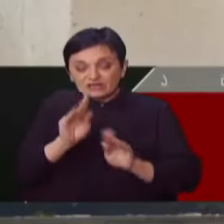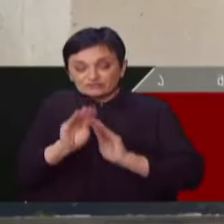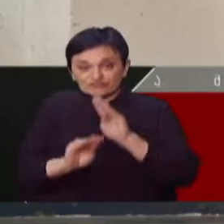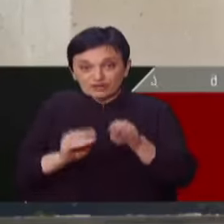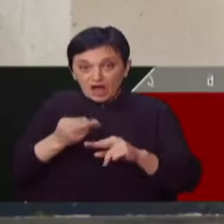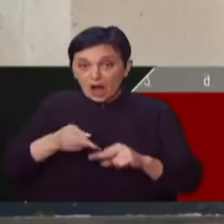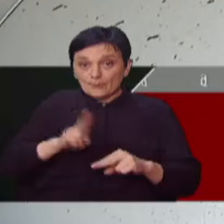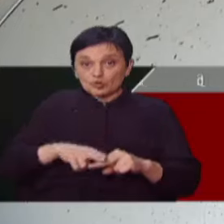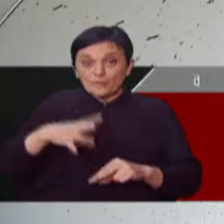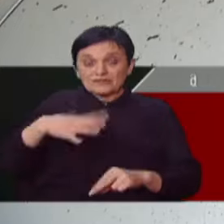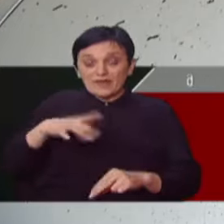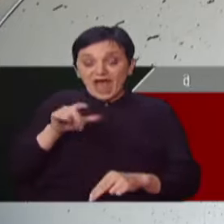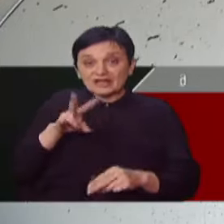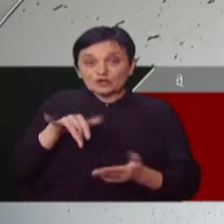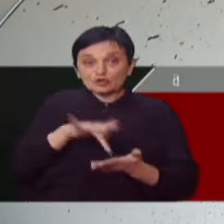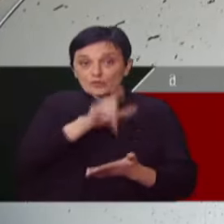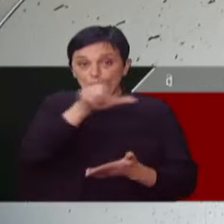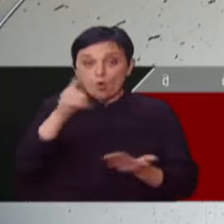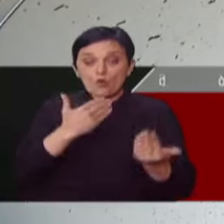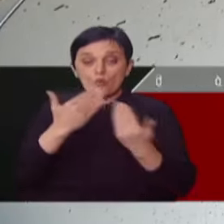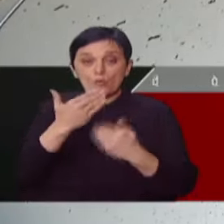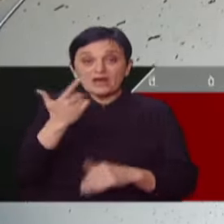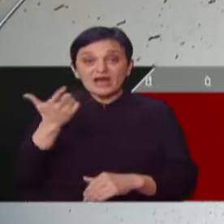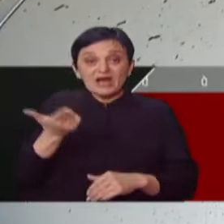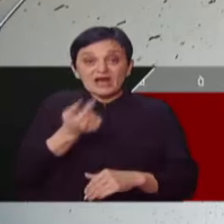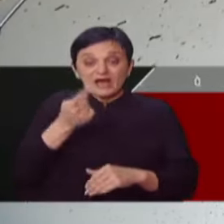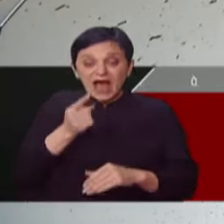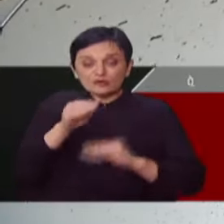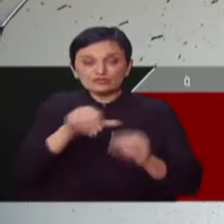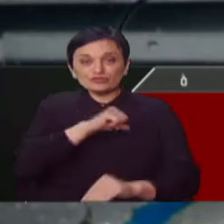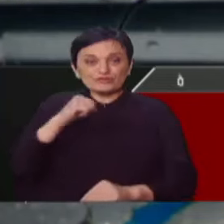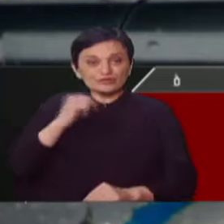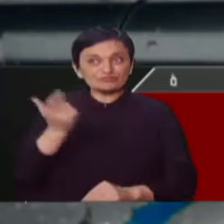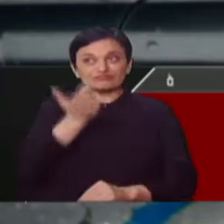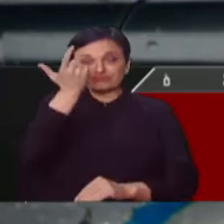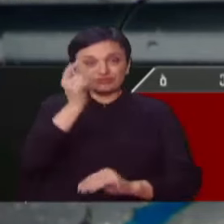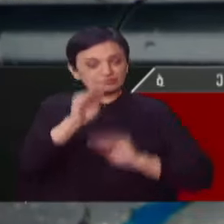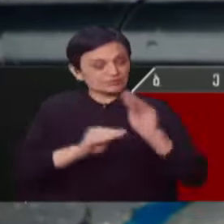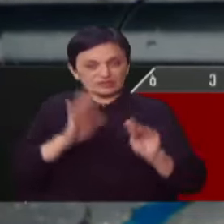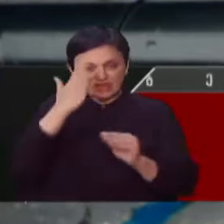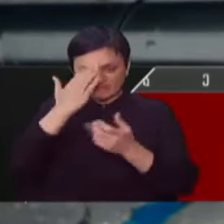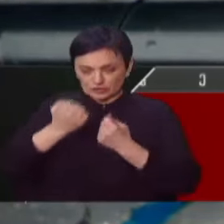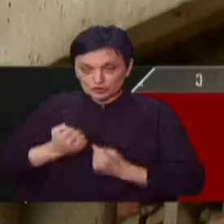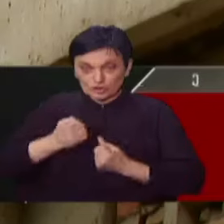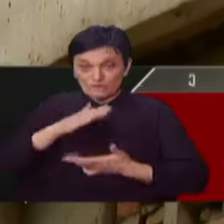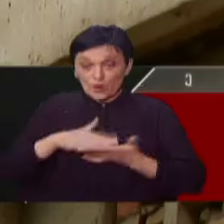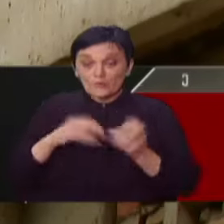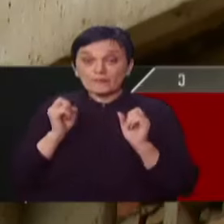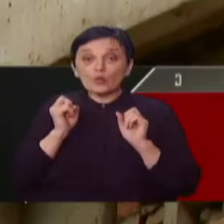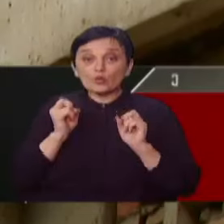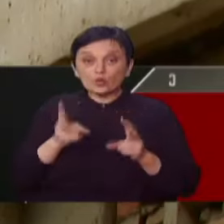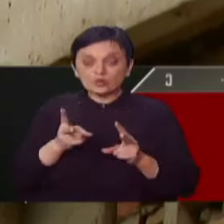daemontajebinat. Amitom tbilisi energii mokhalakheebs mouzodebs gazis moqobilobebis tvitnebura damontajebisgan tavi sheikavon da usaptkhvebis